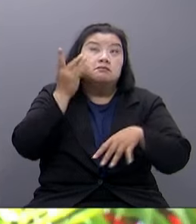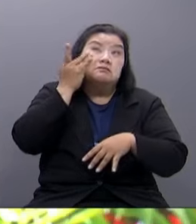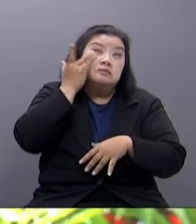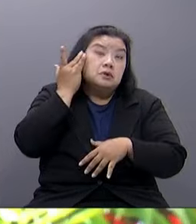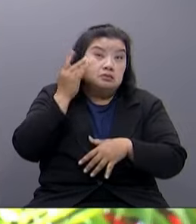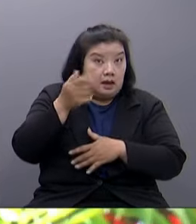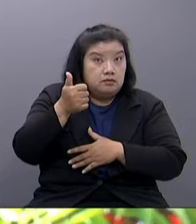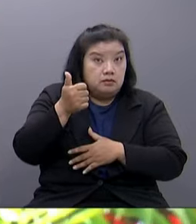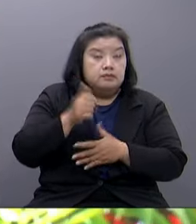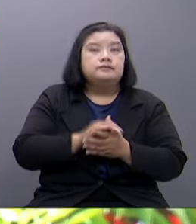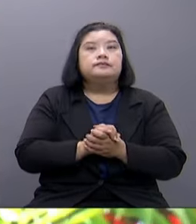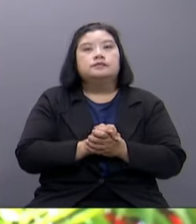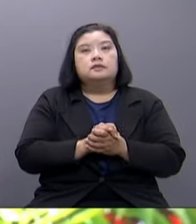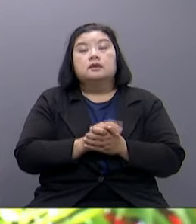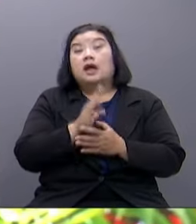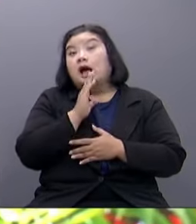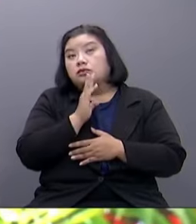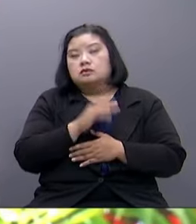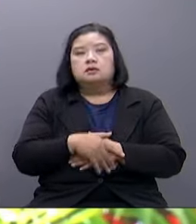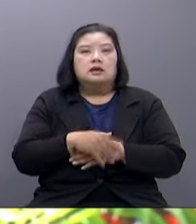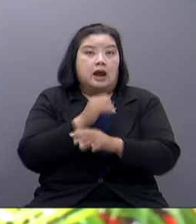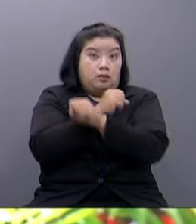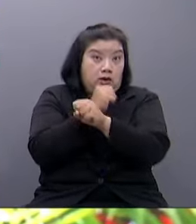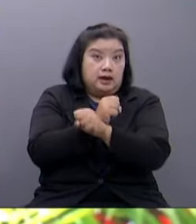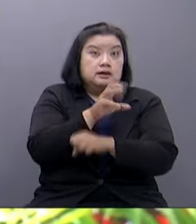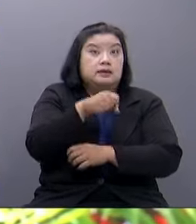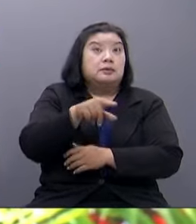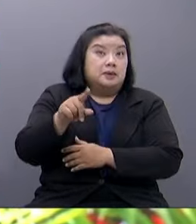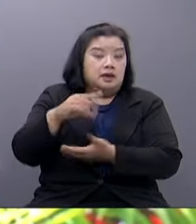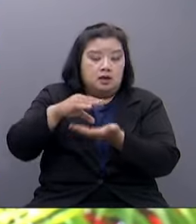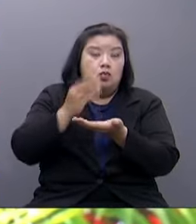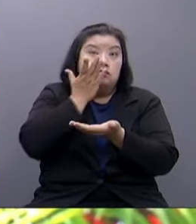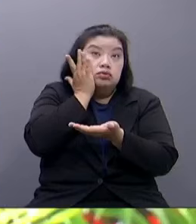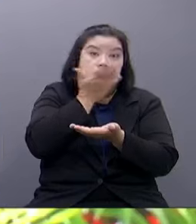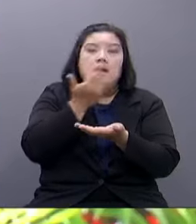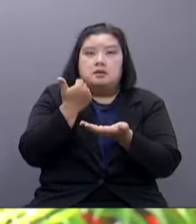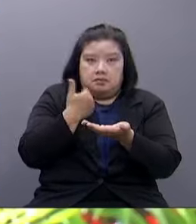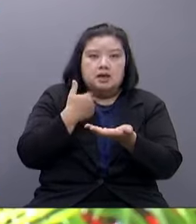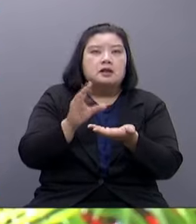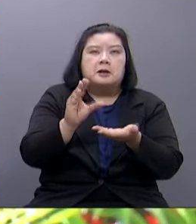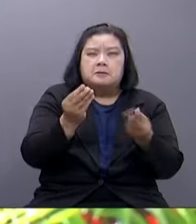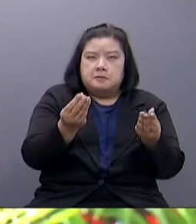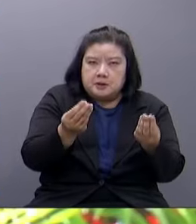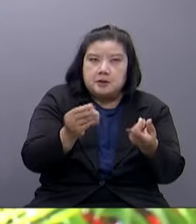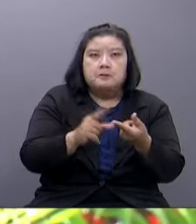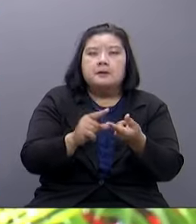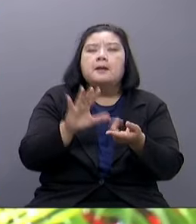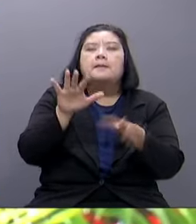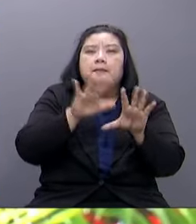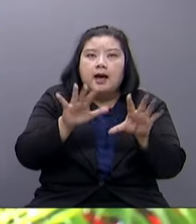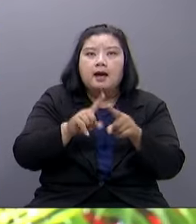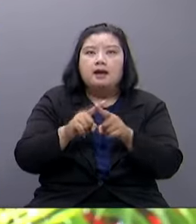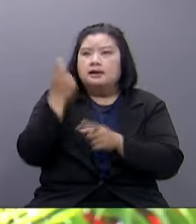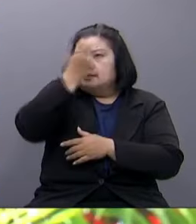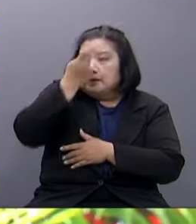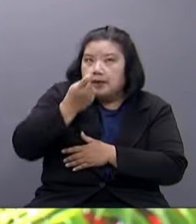บโดยปกติแล้้เราใช้คริมแกด่กมก็จะมเนอโลชั ล้องสเพรย์เน้อคริม ล้ชัน